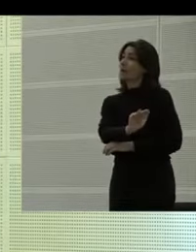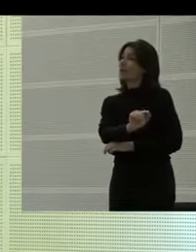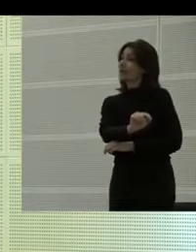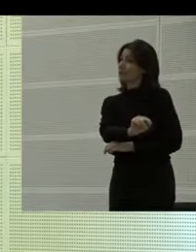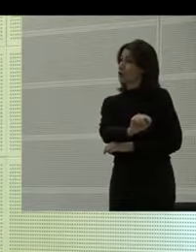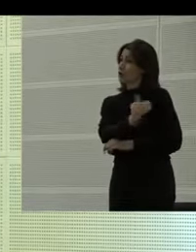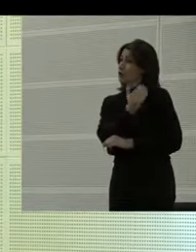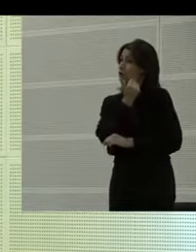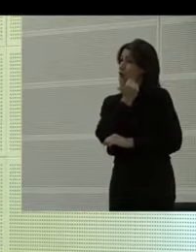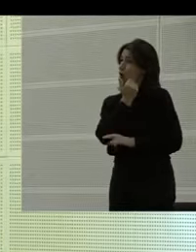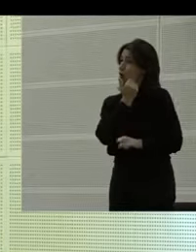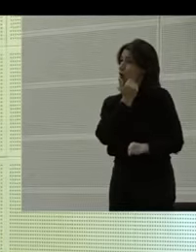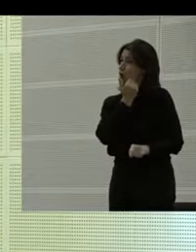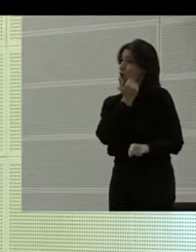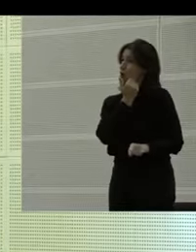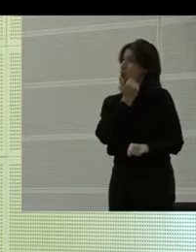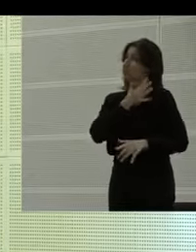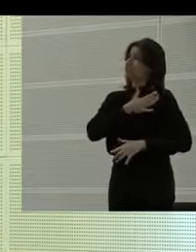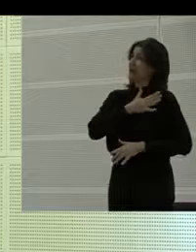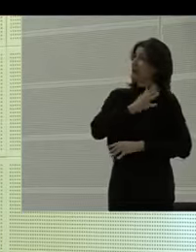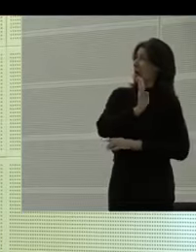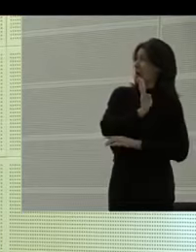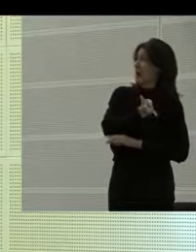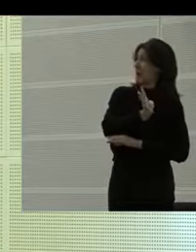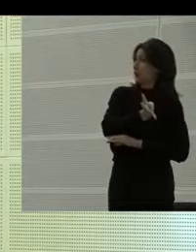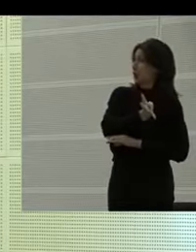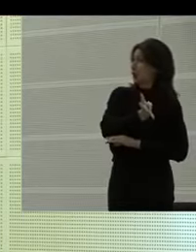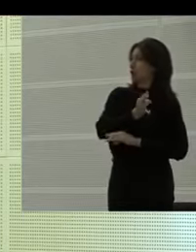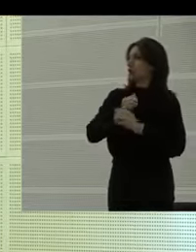che aveva 14 anni,